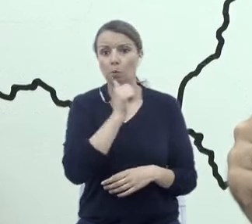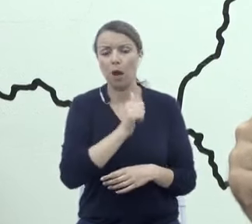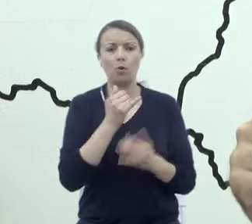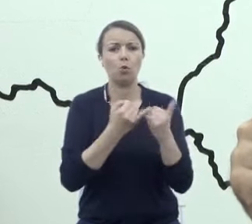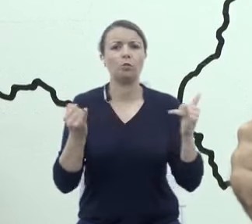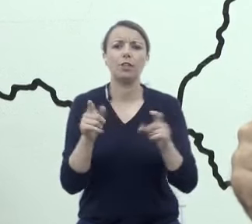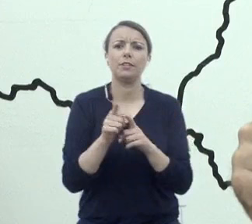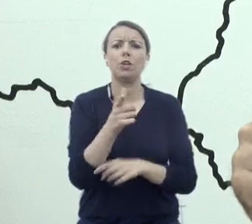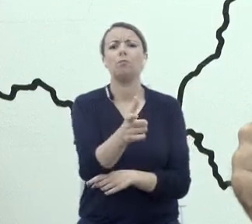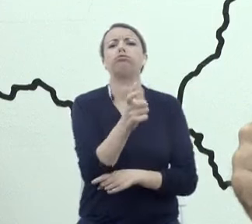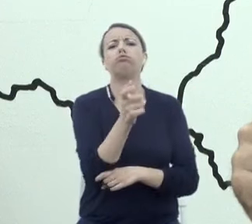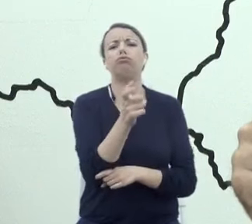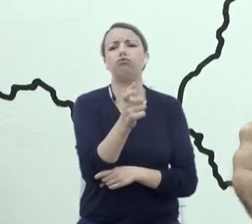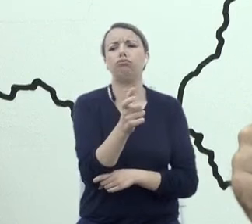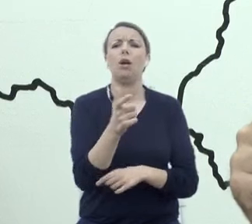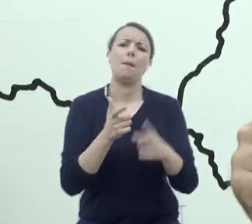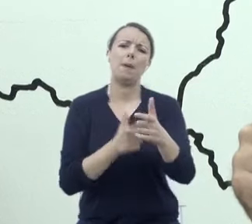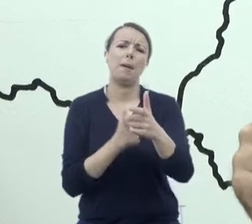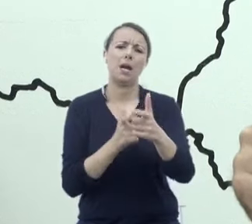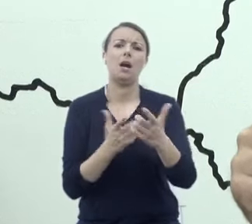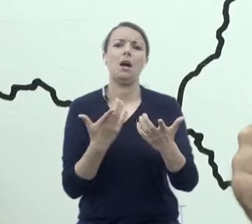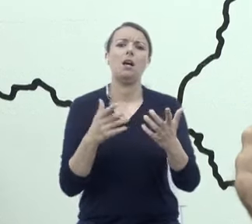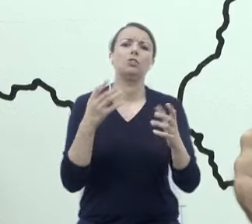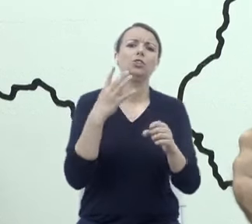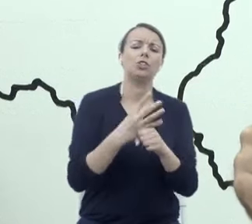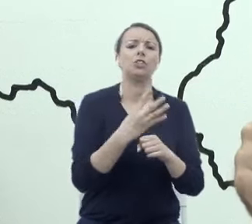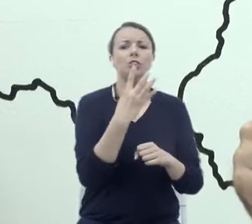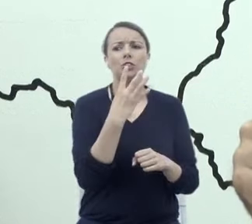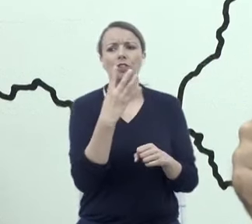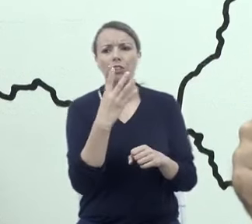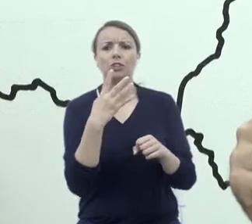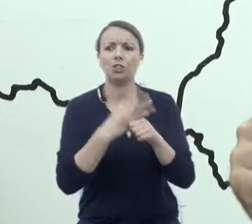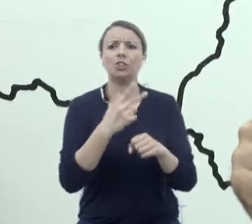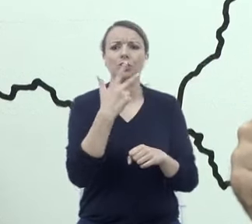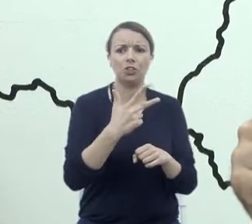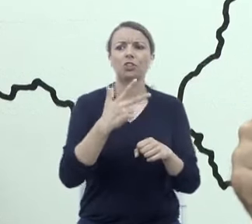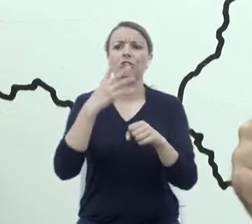karabinu ręcznego maszynowego wzór 34-41, do którego